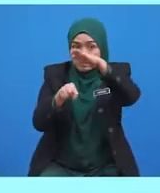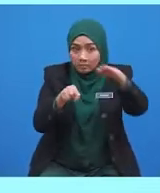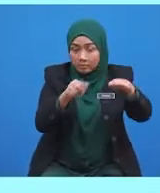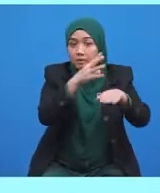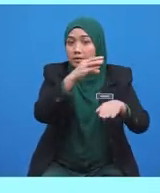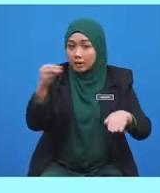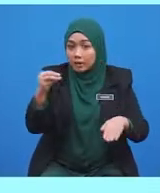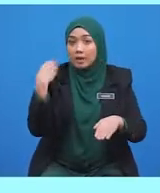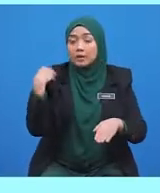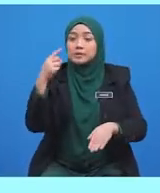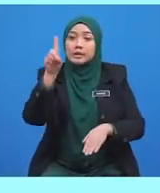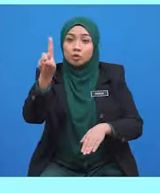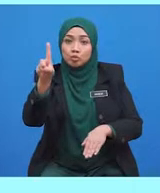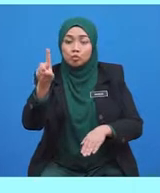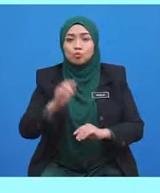lagi.